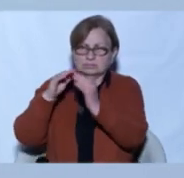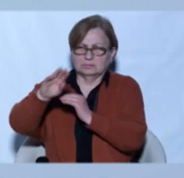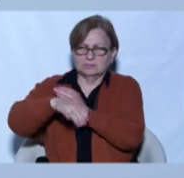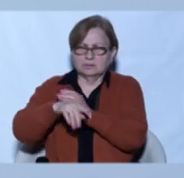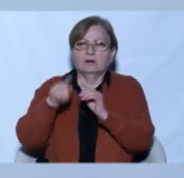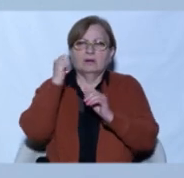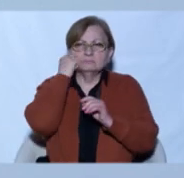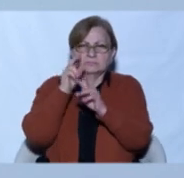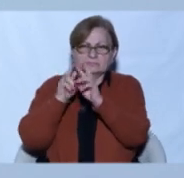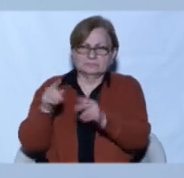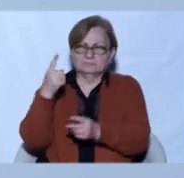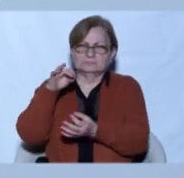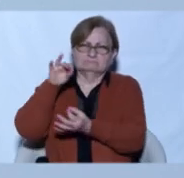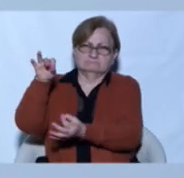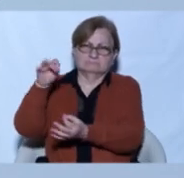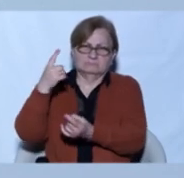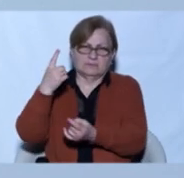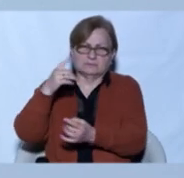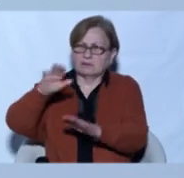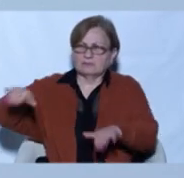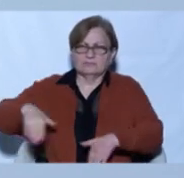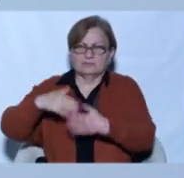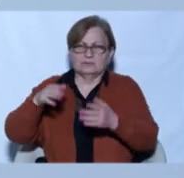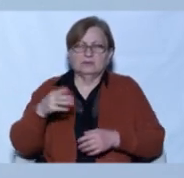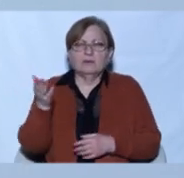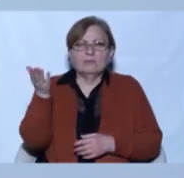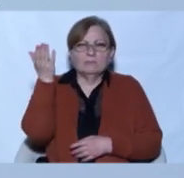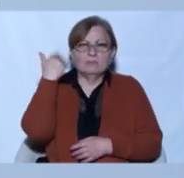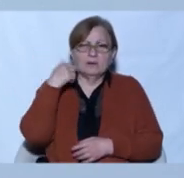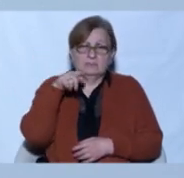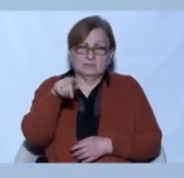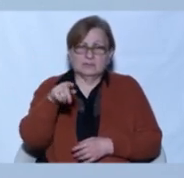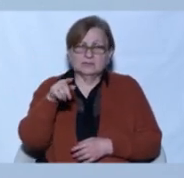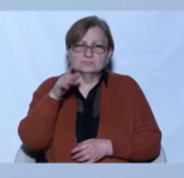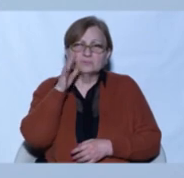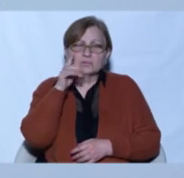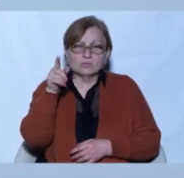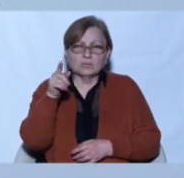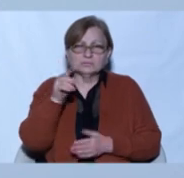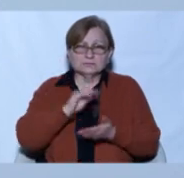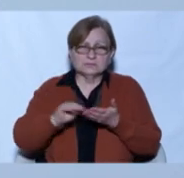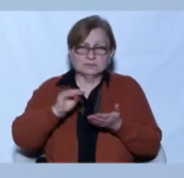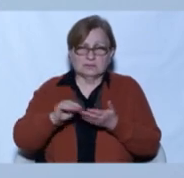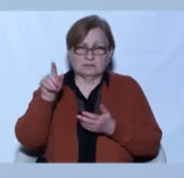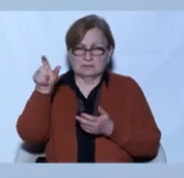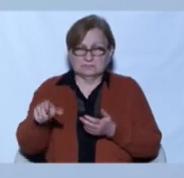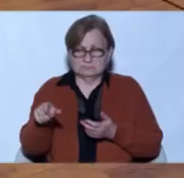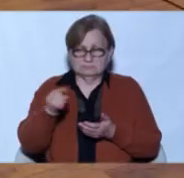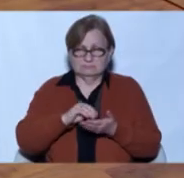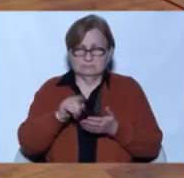ბებოც. ეს არ ყოფილა იმ დროის პრობლემა მხოლოდ, როცა გოდერძი ჩოხელმა დაწერა ეს